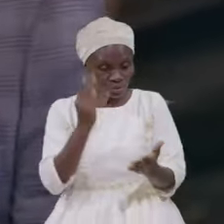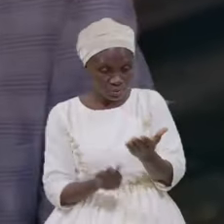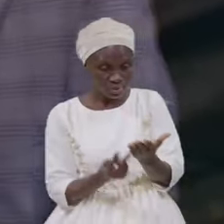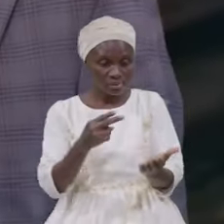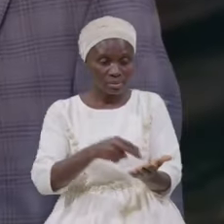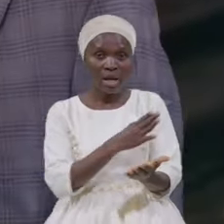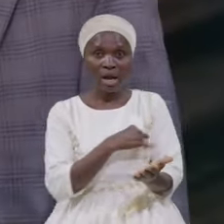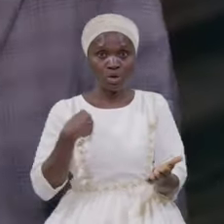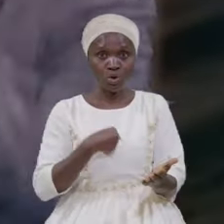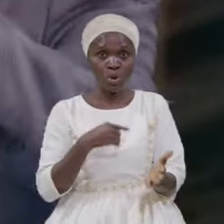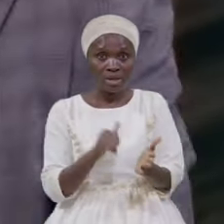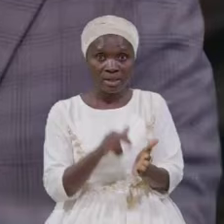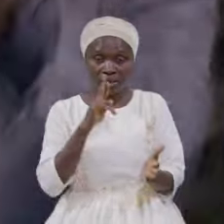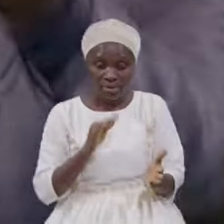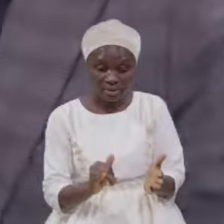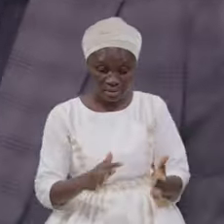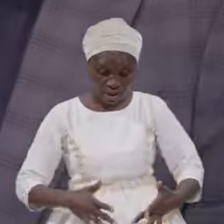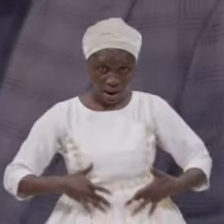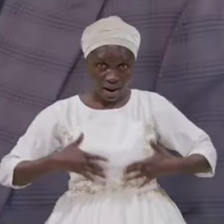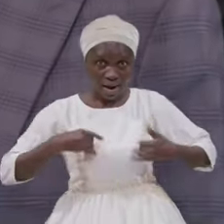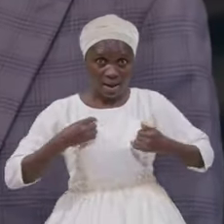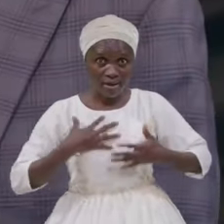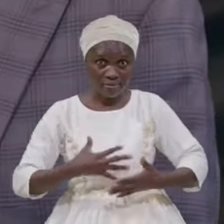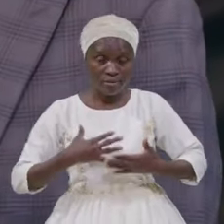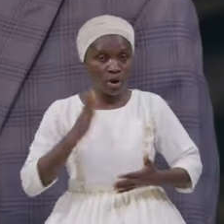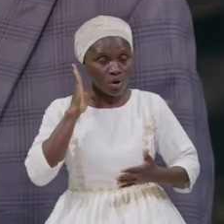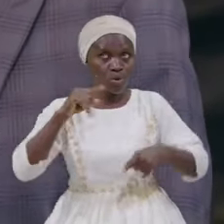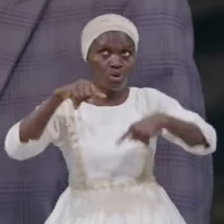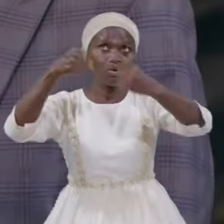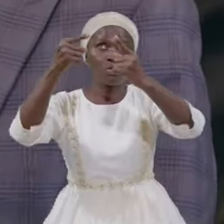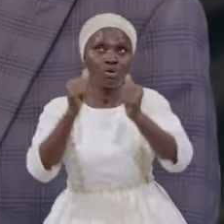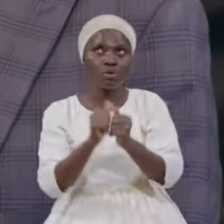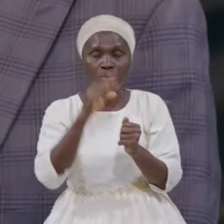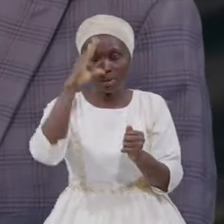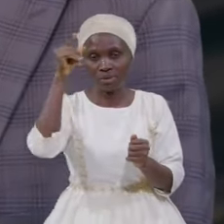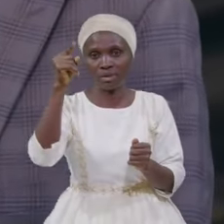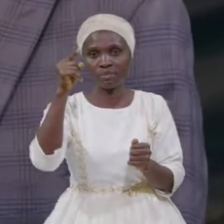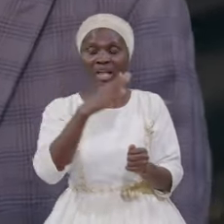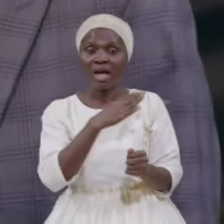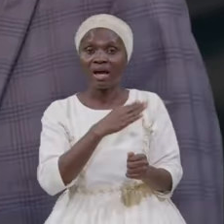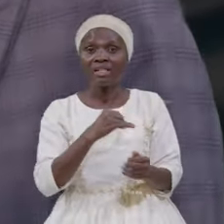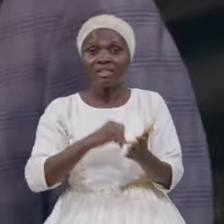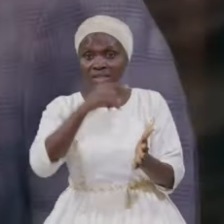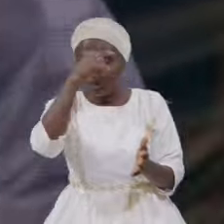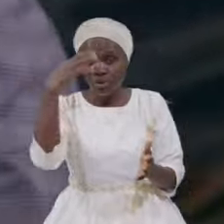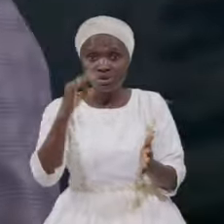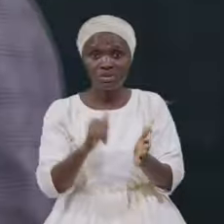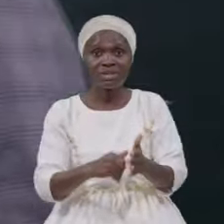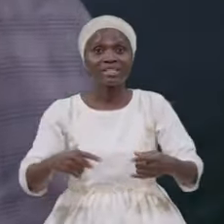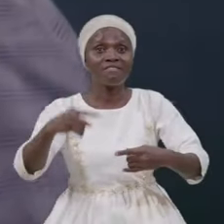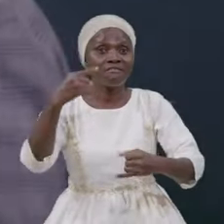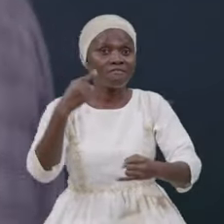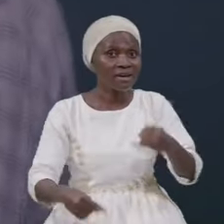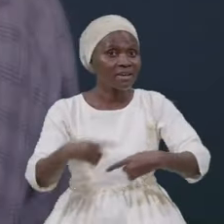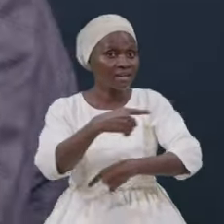serons avec lui pour toujours. C'est à cause de ce jour final, le jour des comptes rendus, le jour